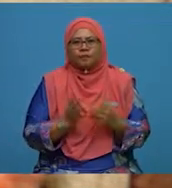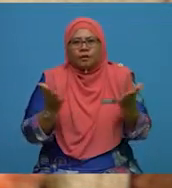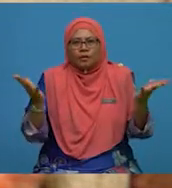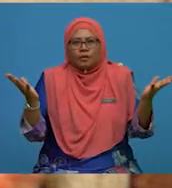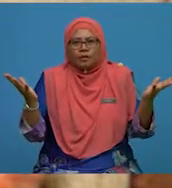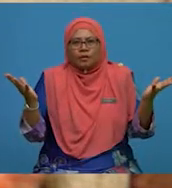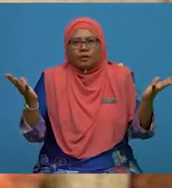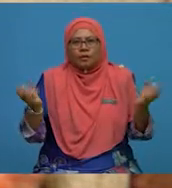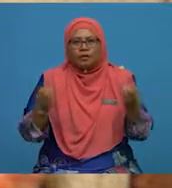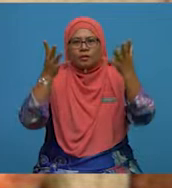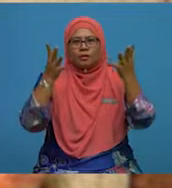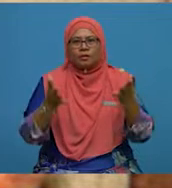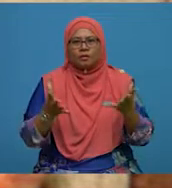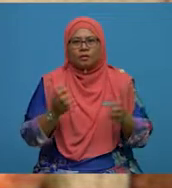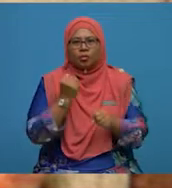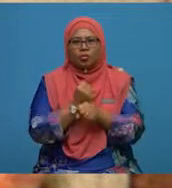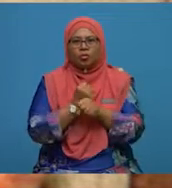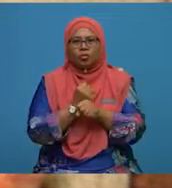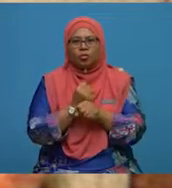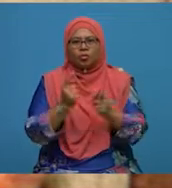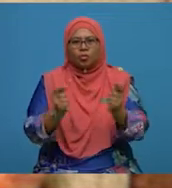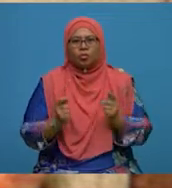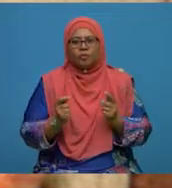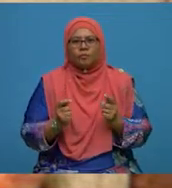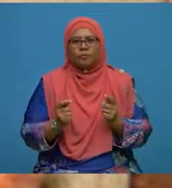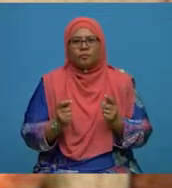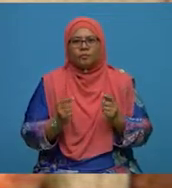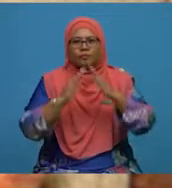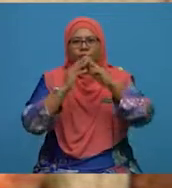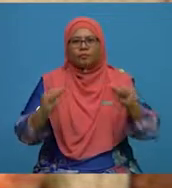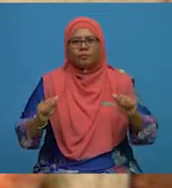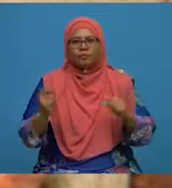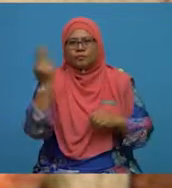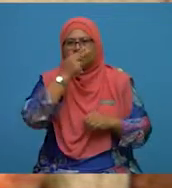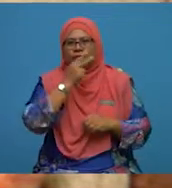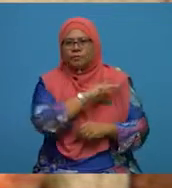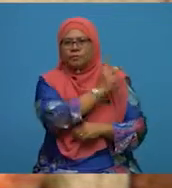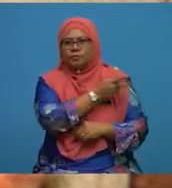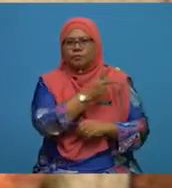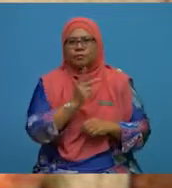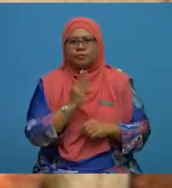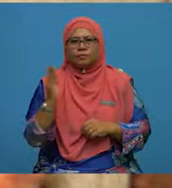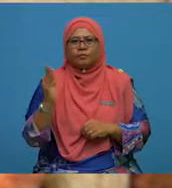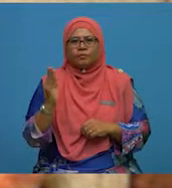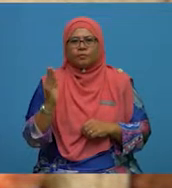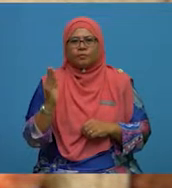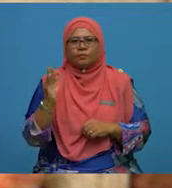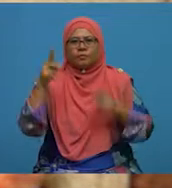Wah, banyak sungguh reaksi masyarakat Mesir terhadap penjajah Barat, ya, pelajar-pelajar?